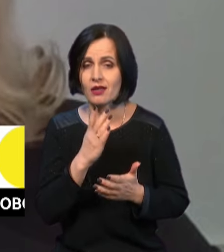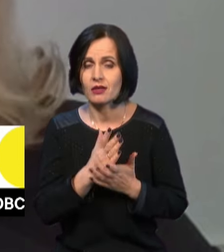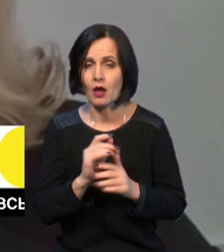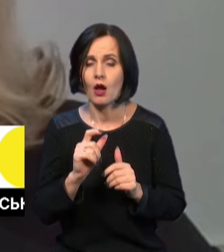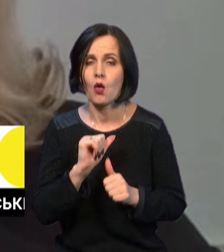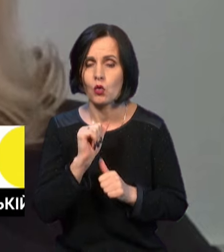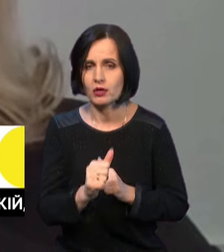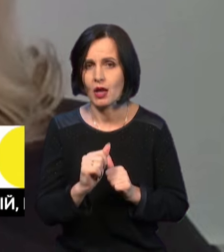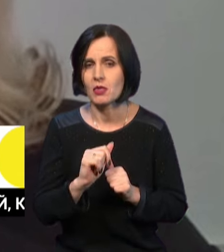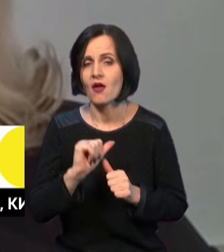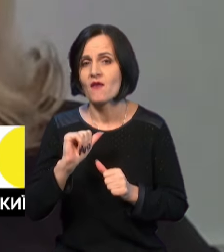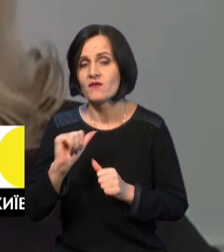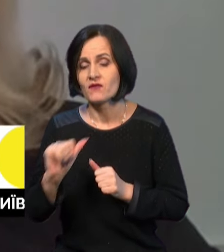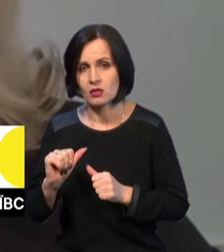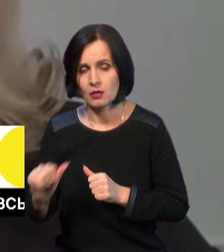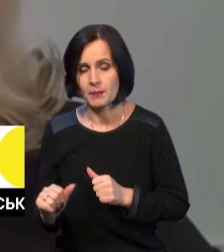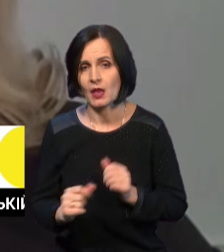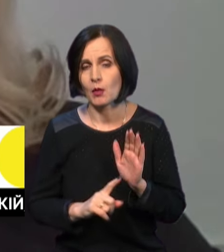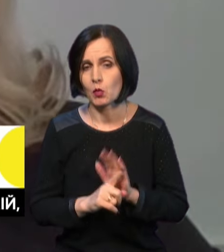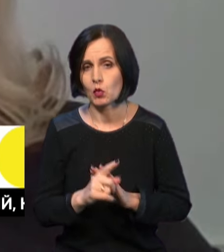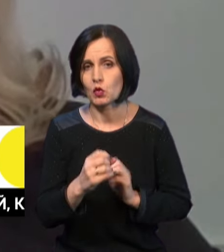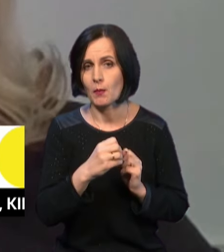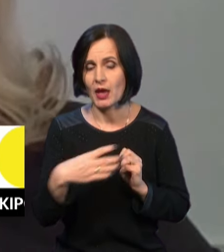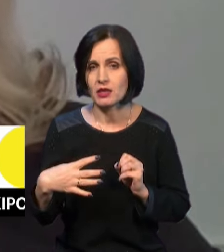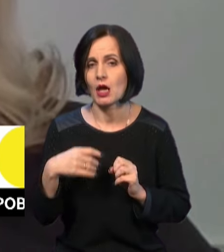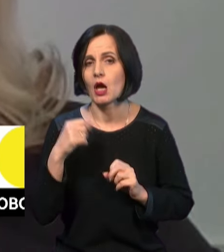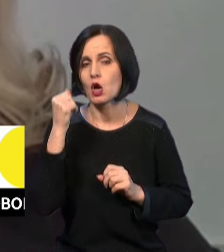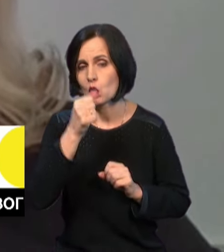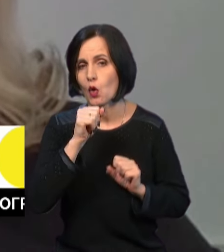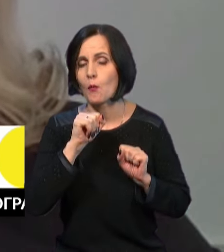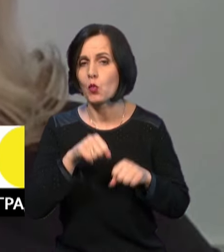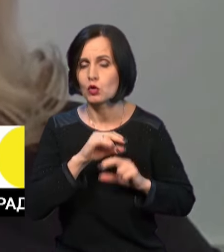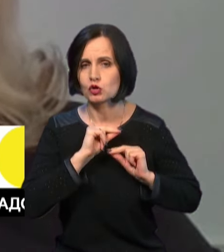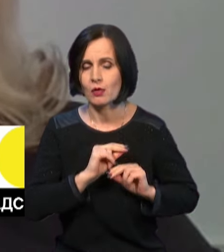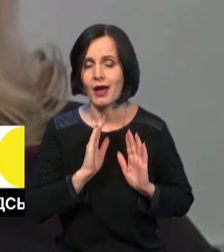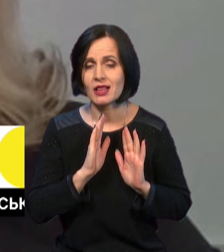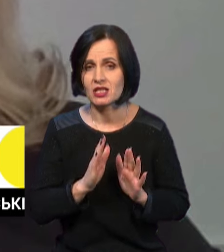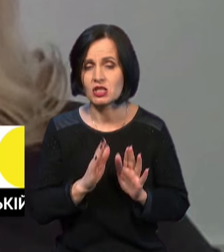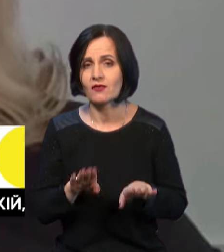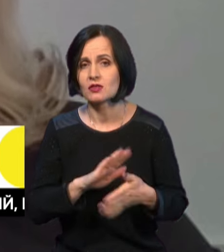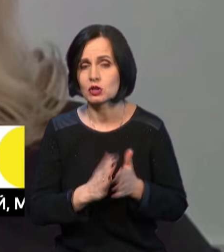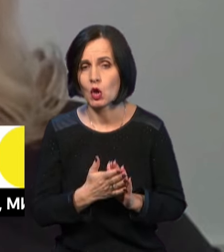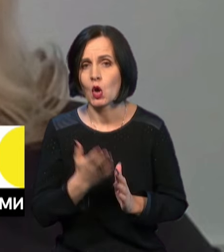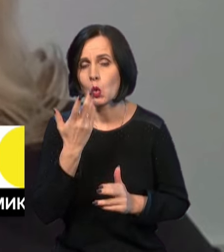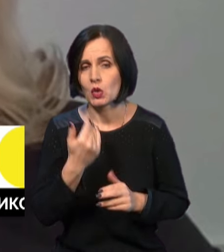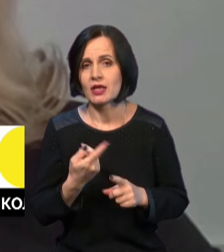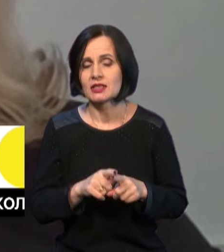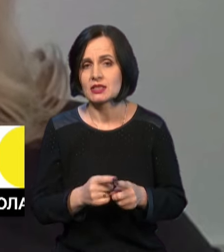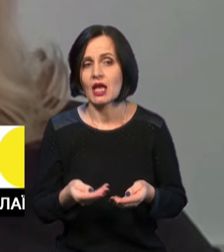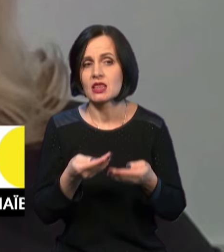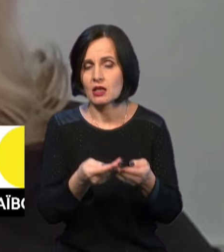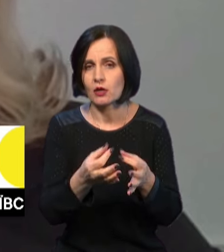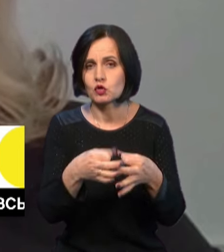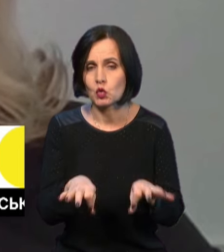деякі винятки. Тобто з 15 років можна працювати, але лише у тій ситуації, якщо на це дав згоду один